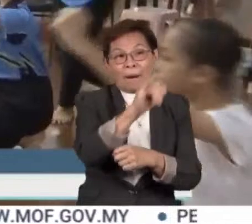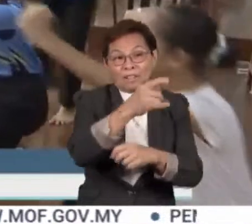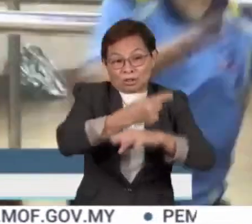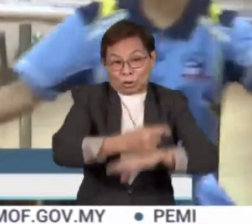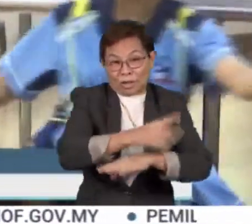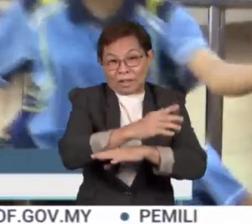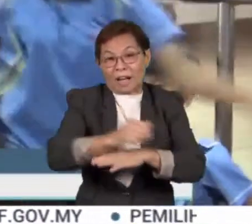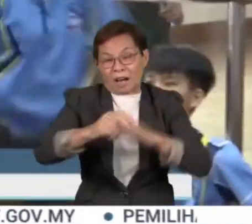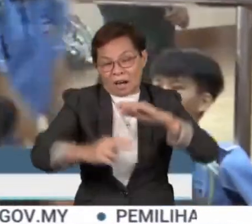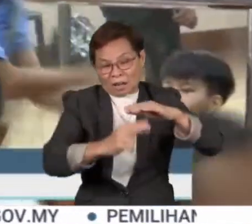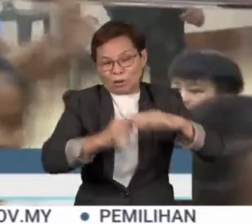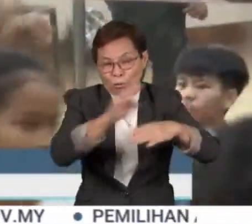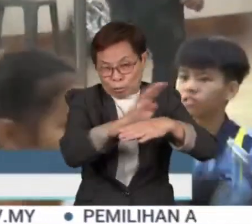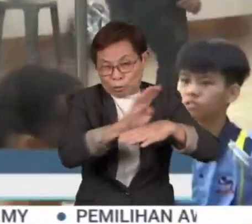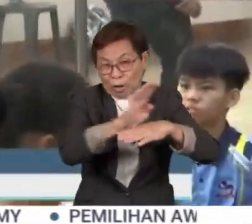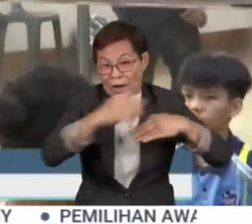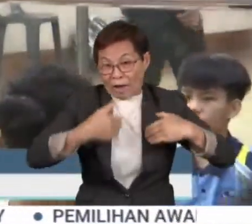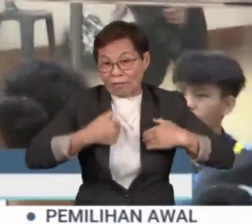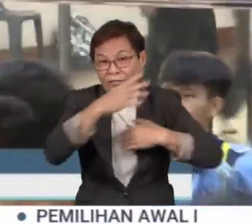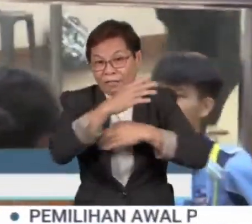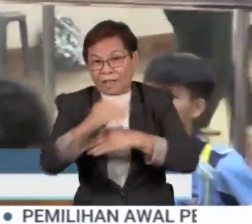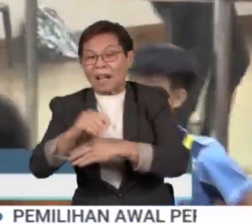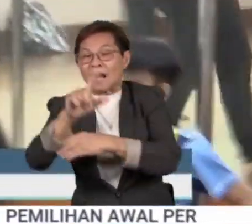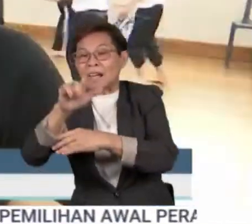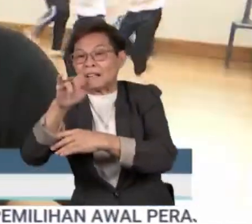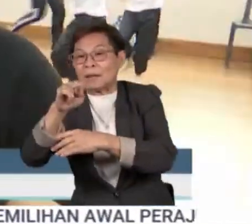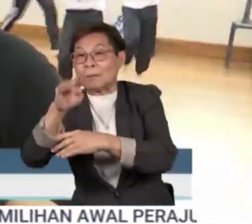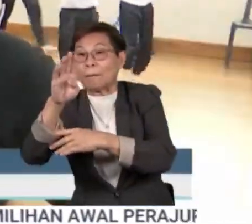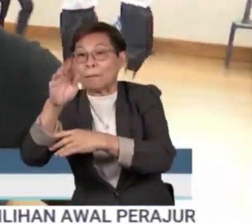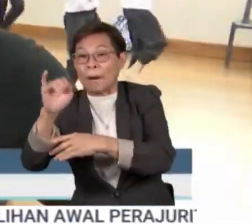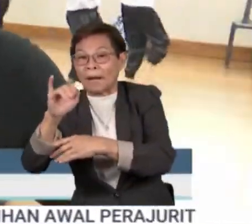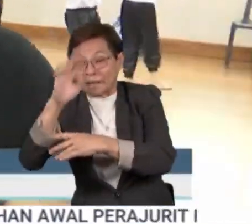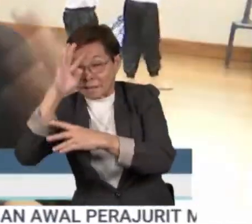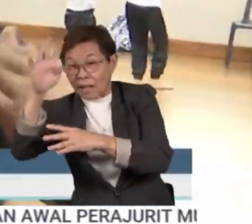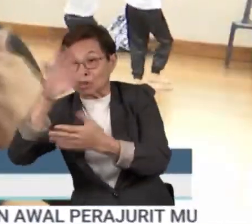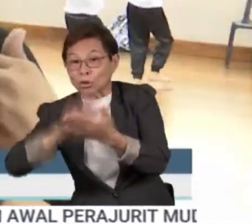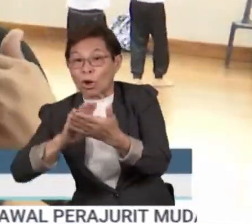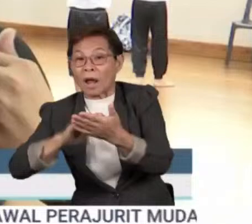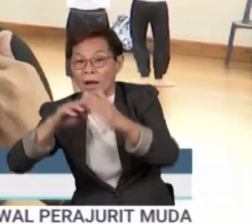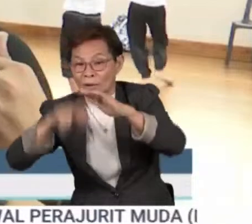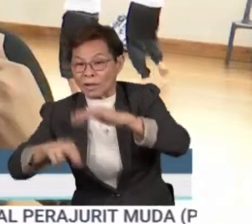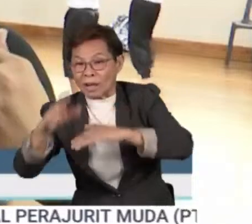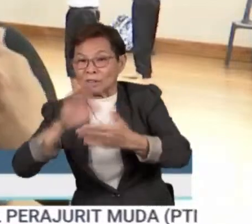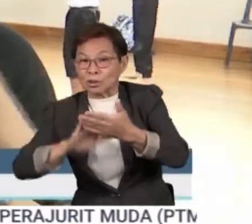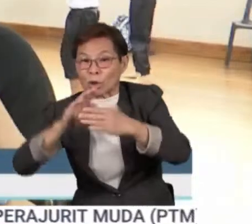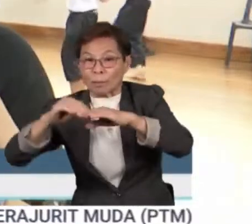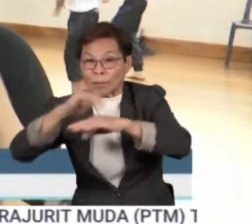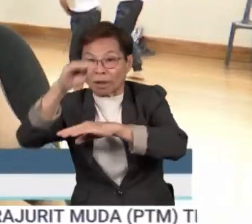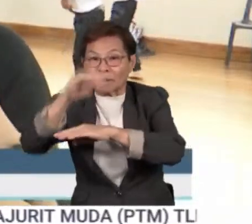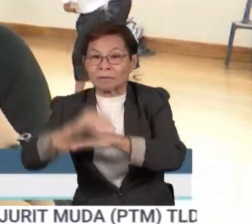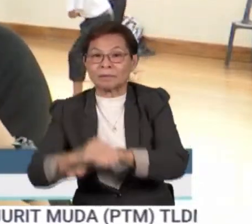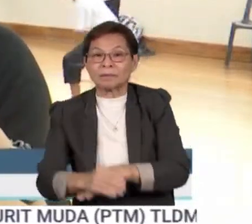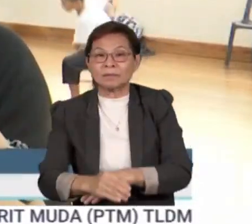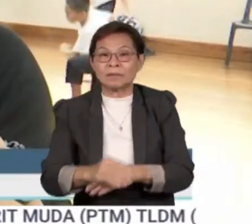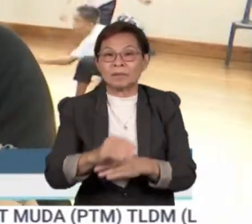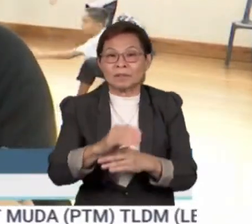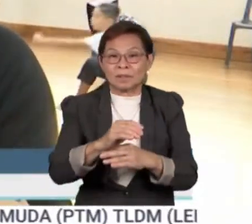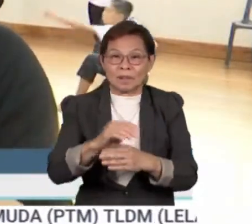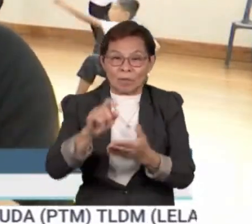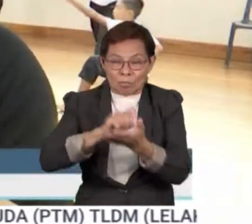dan ada unsur komersial dan limbai kreatif. Kalau rendah dan sekolah menengah, arasnya tidak sama. Koreografer